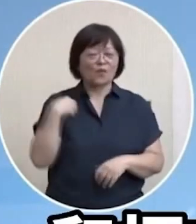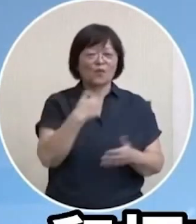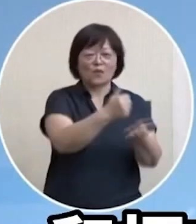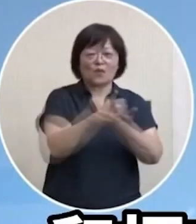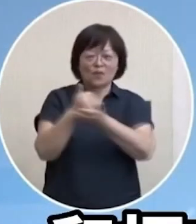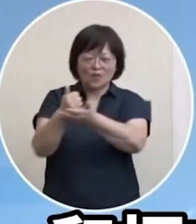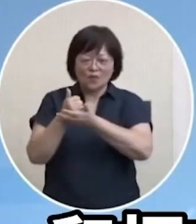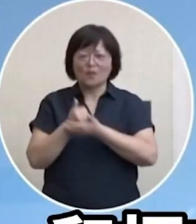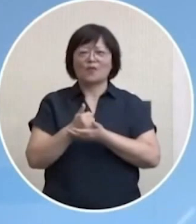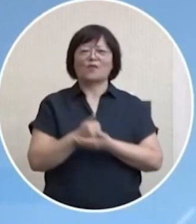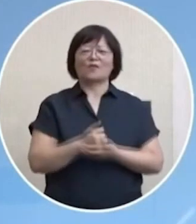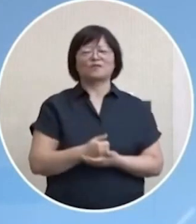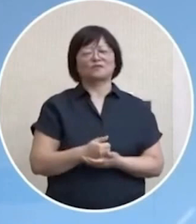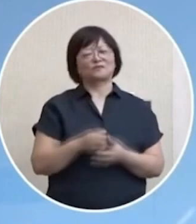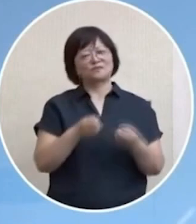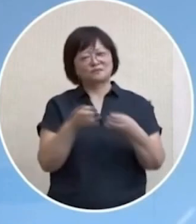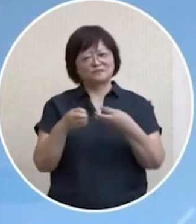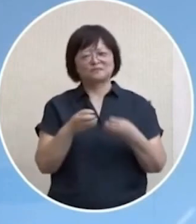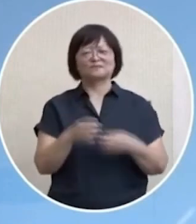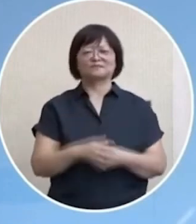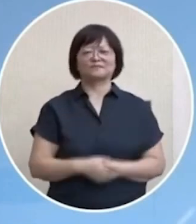咖啡、喝奶茶。